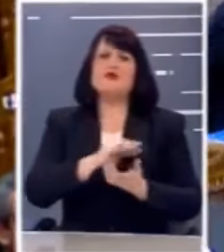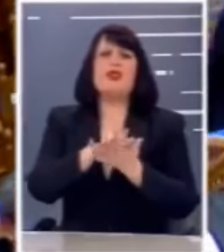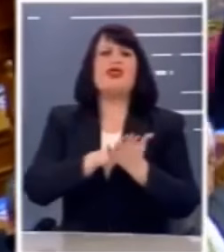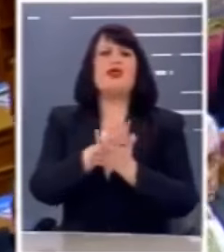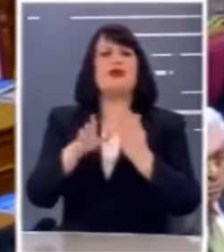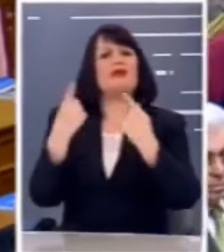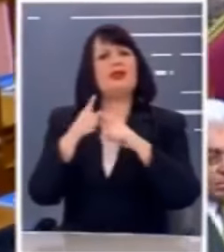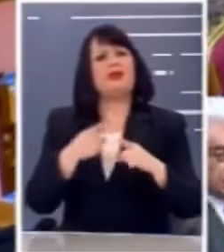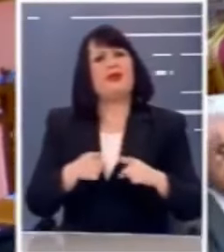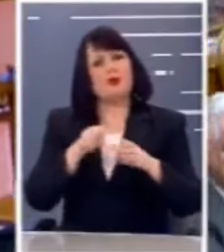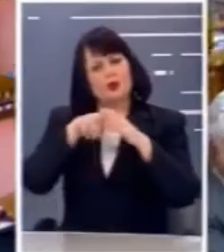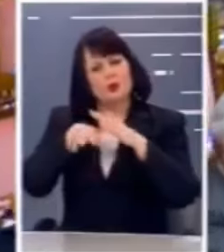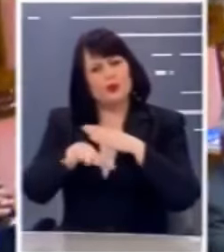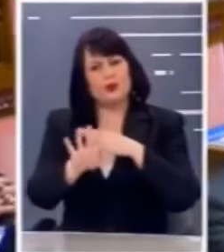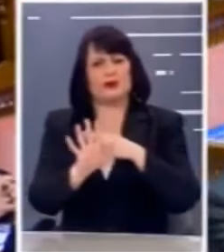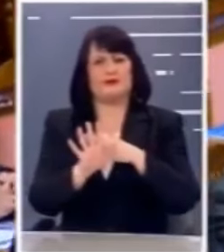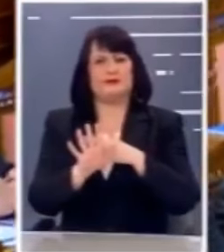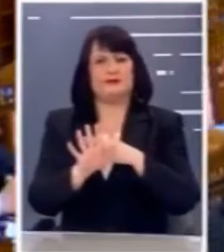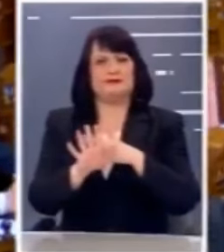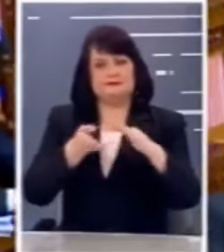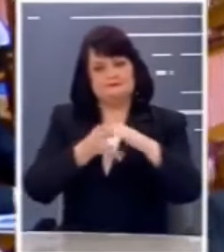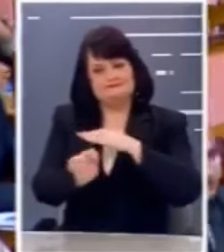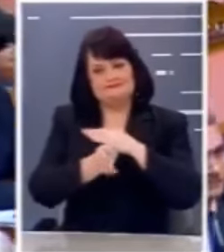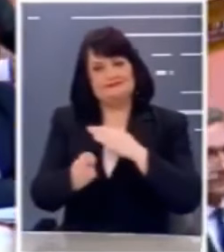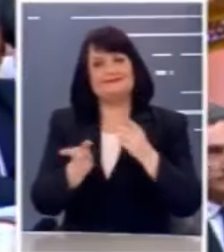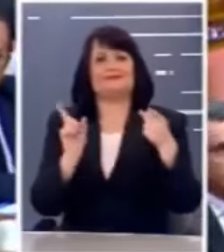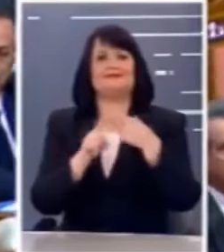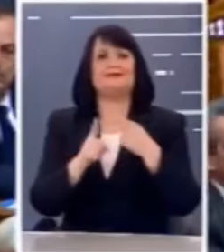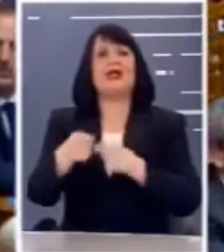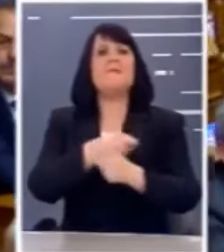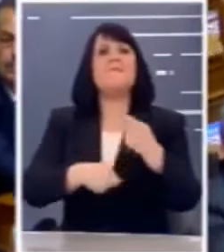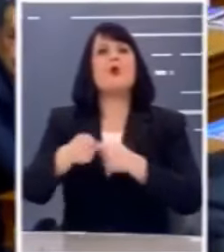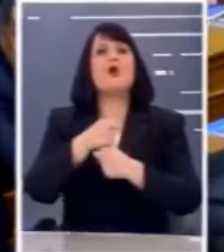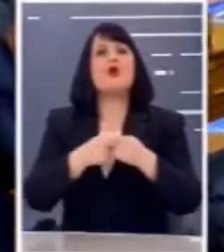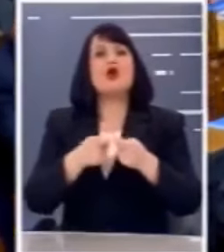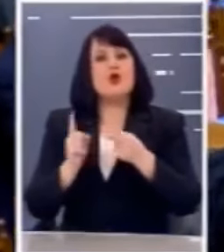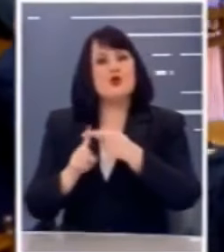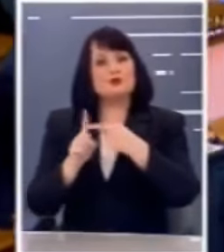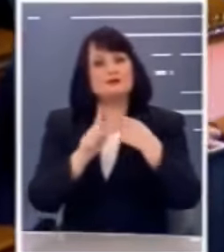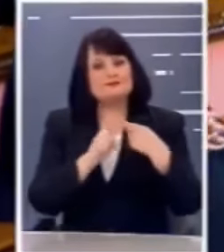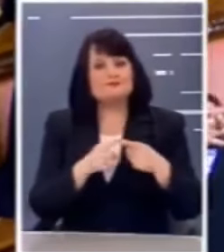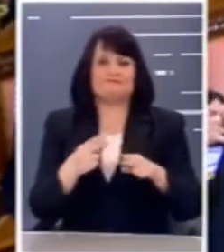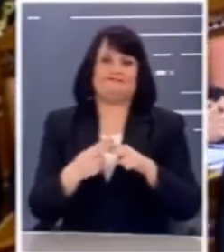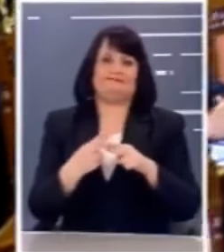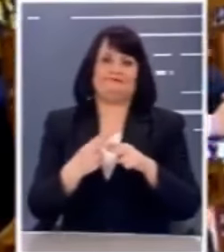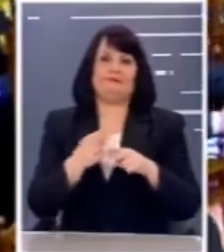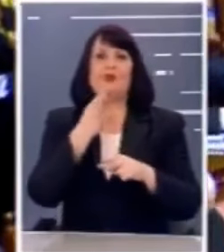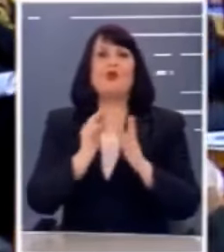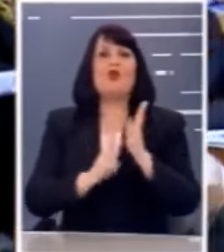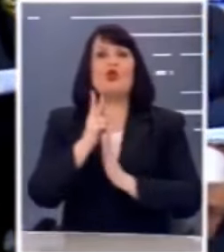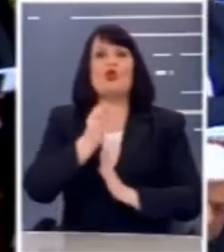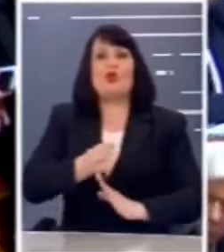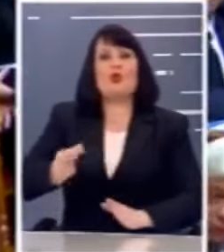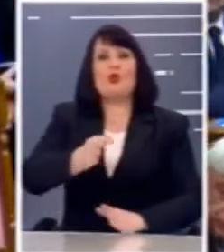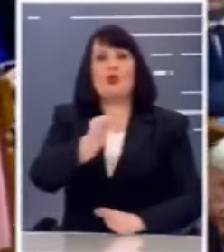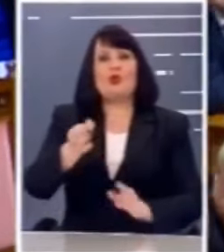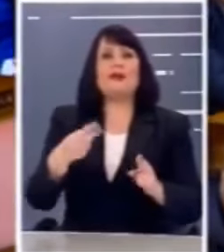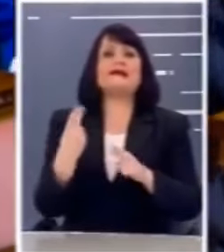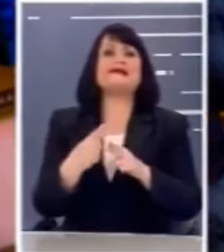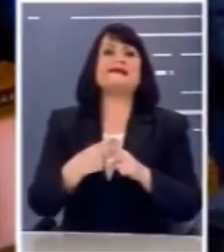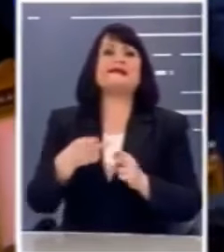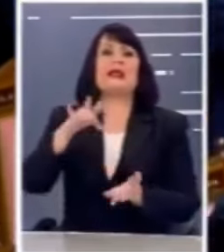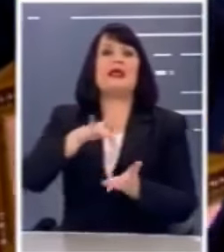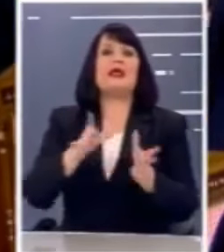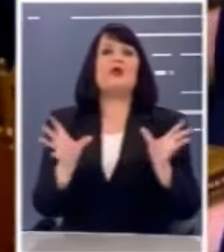θρησκειών, πέρασμα και χώρο συνάντησης εμπορικών δρόμων. Γι' αυτό και τα Δωδεκάνησα υπήρξαν σημαντικά